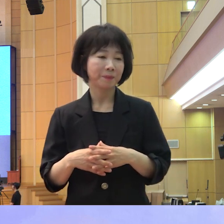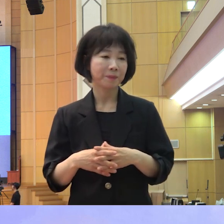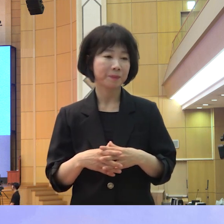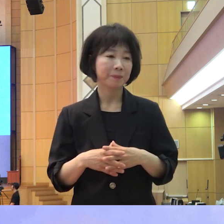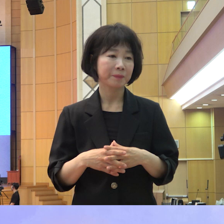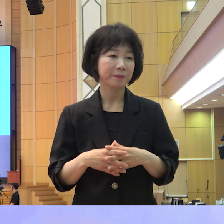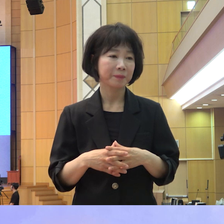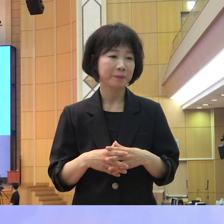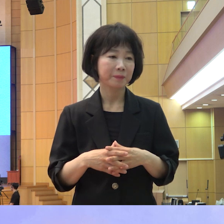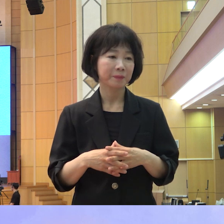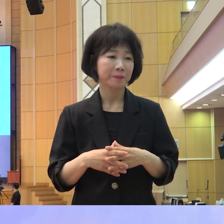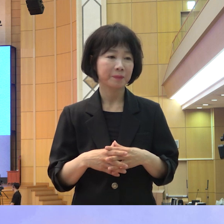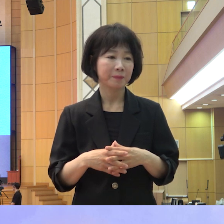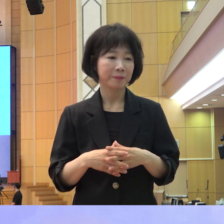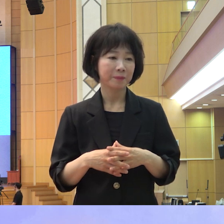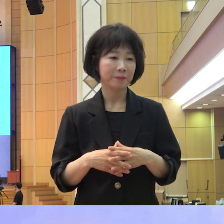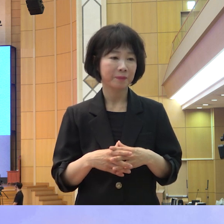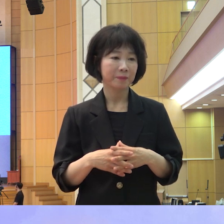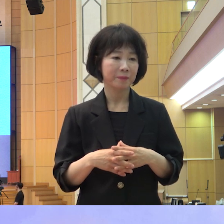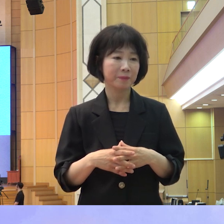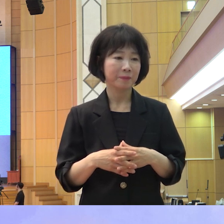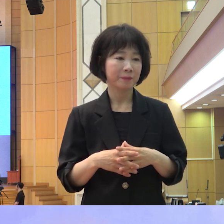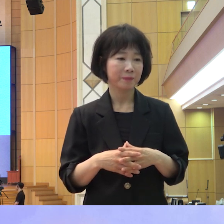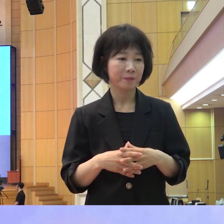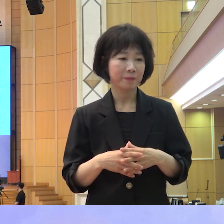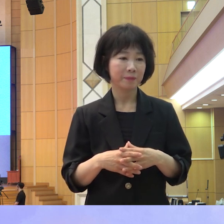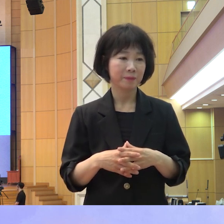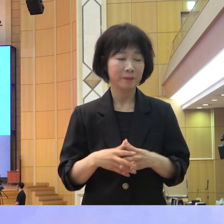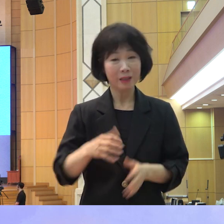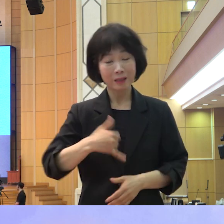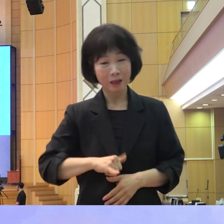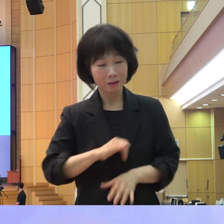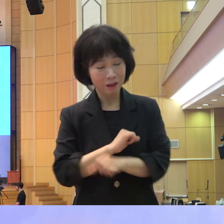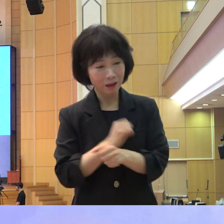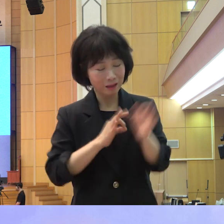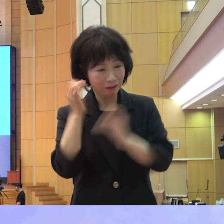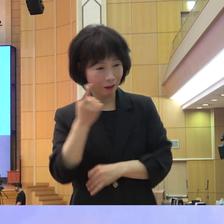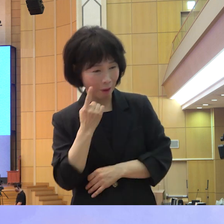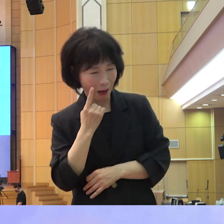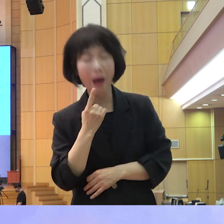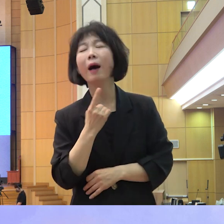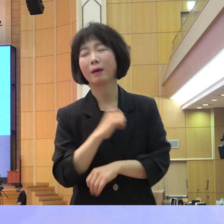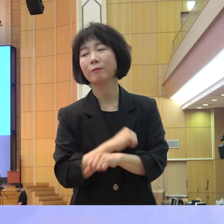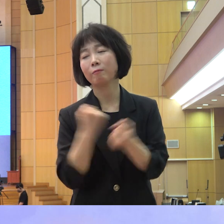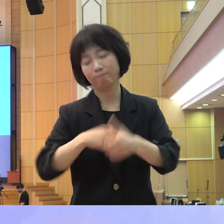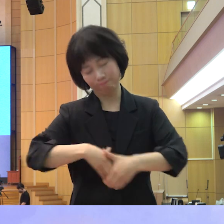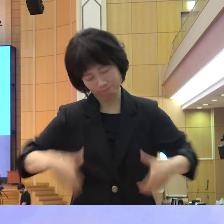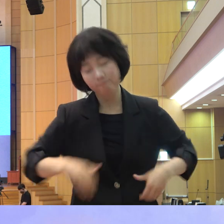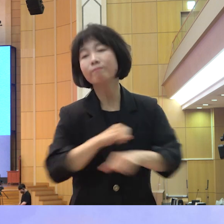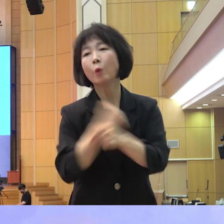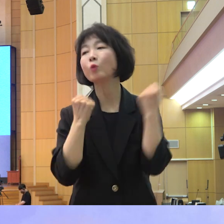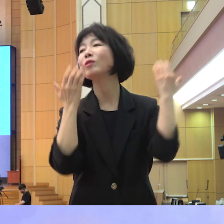우리 부모님들이 그럴 때 다시 한번 깨달으시고 용서해 주시고 용납해 주시고. 그래서